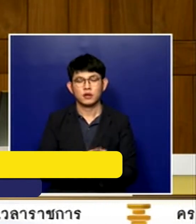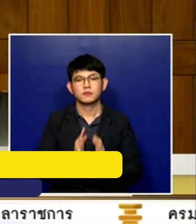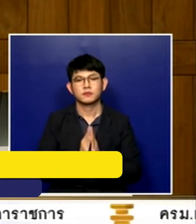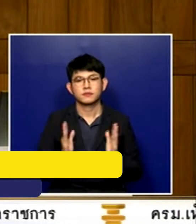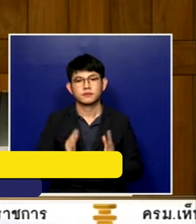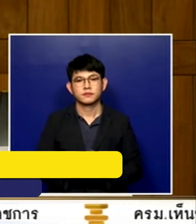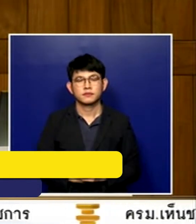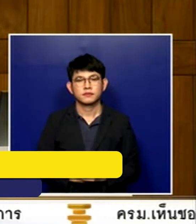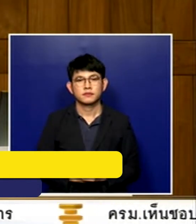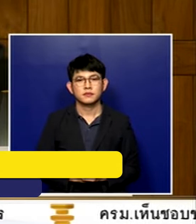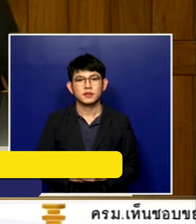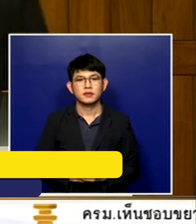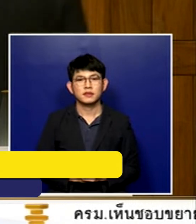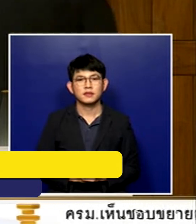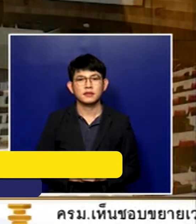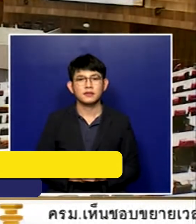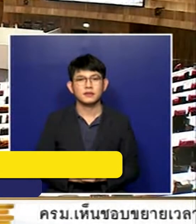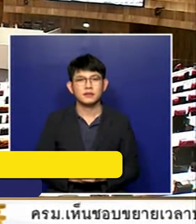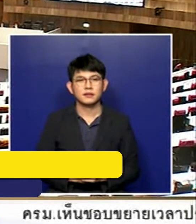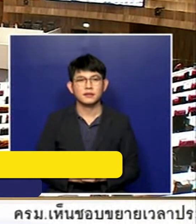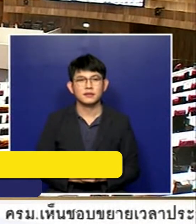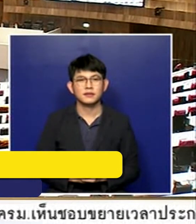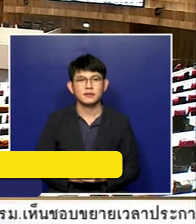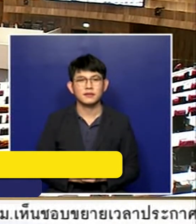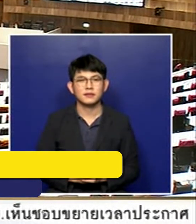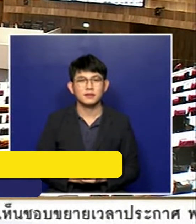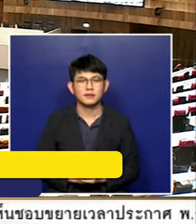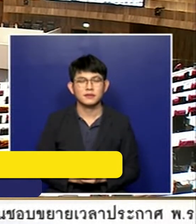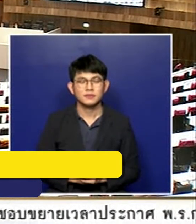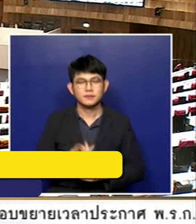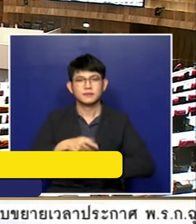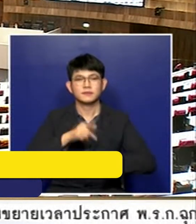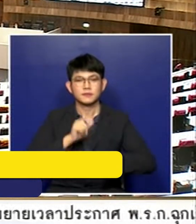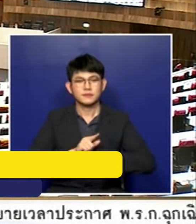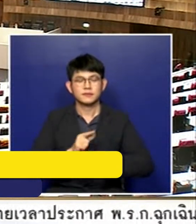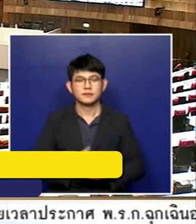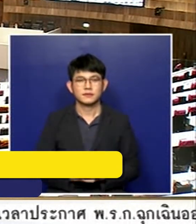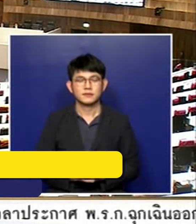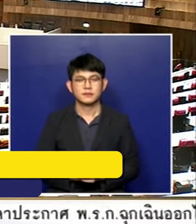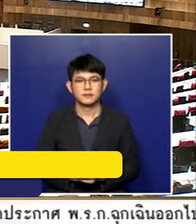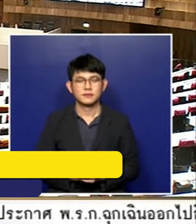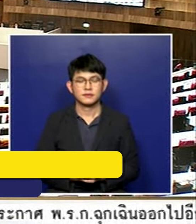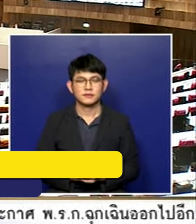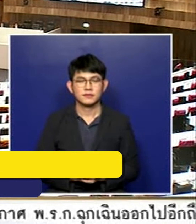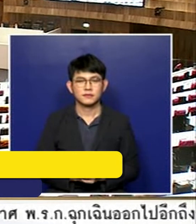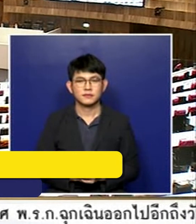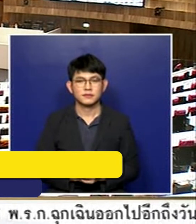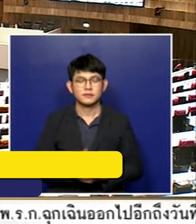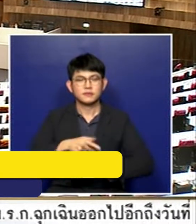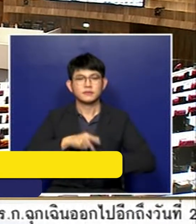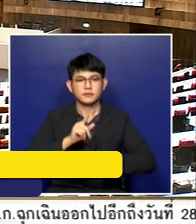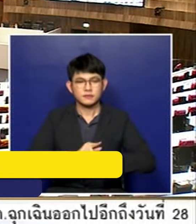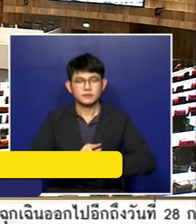ครับครับขอบคุณนะทำท่านประธานครับอ่ะก็ธรรมดานะครับ